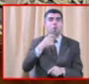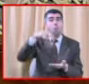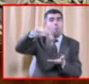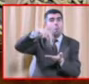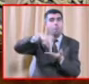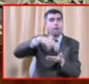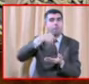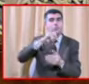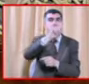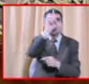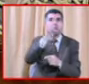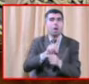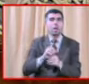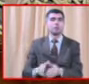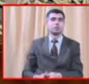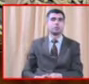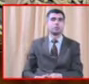بطرح السؤال.